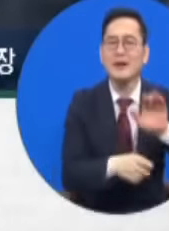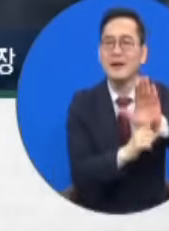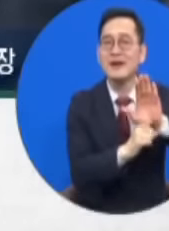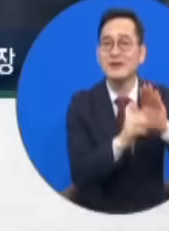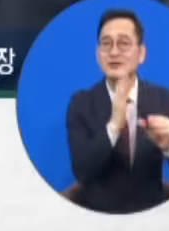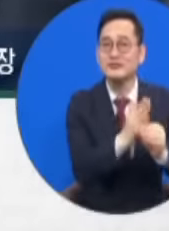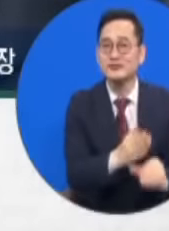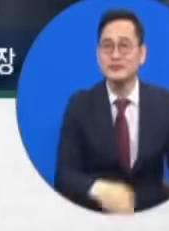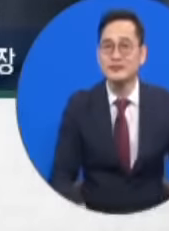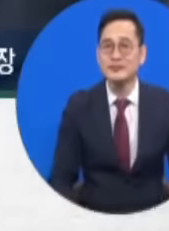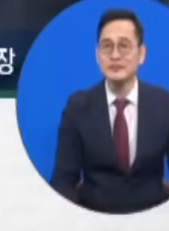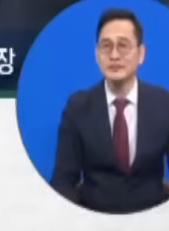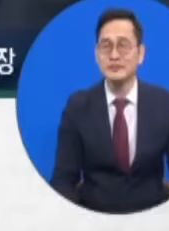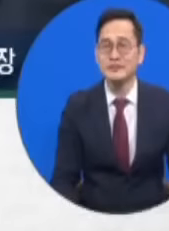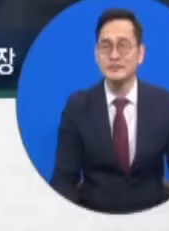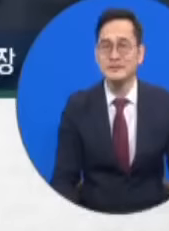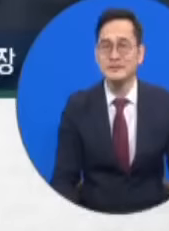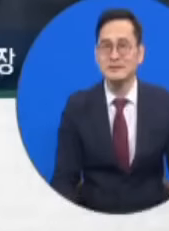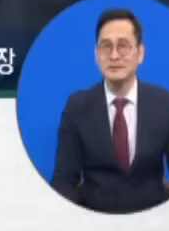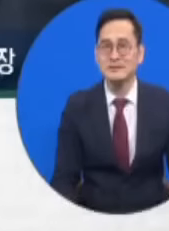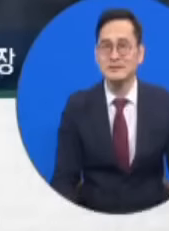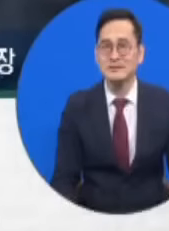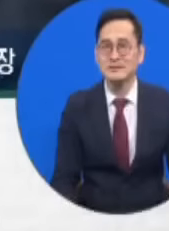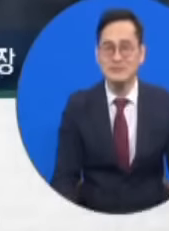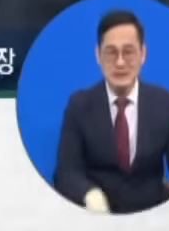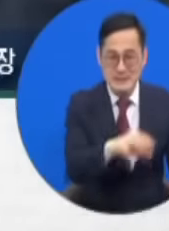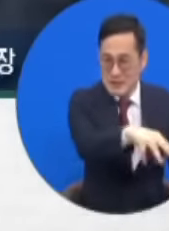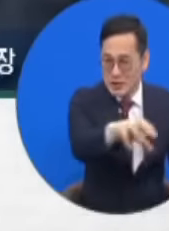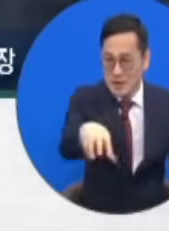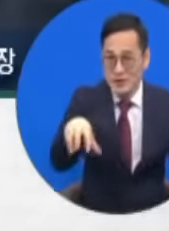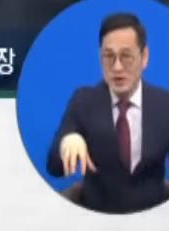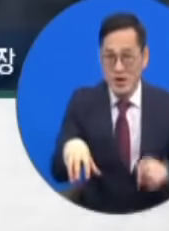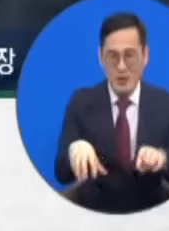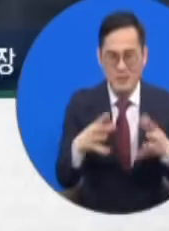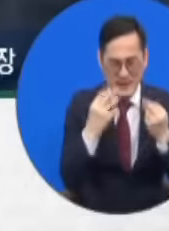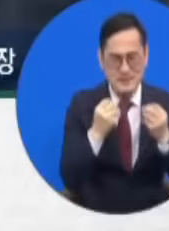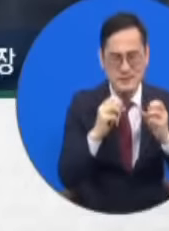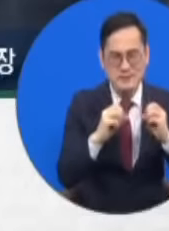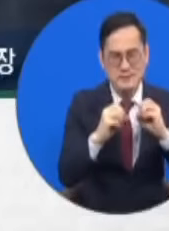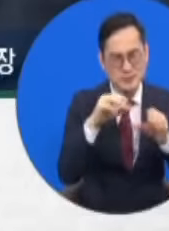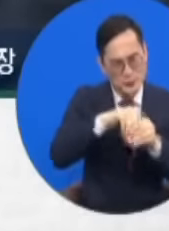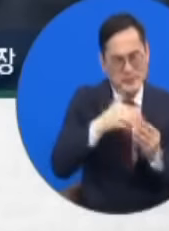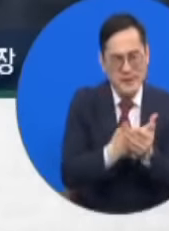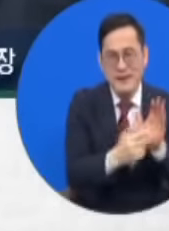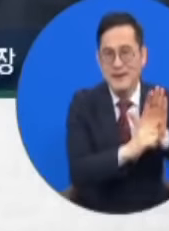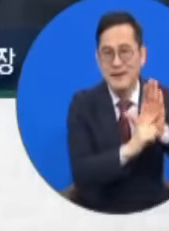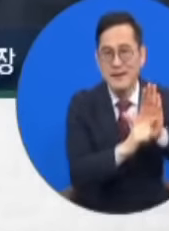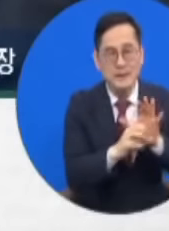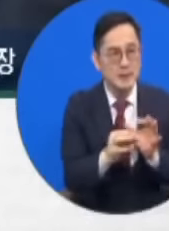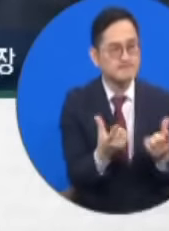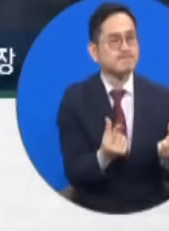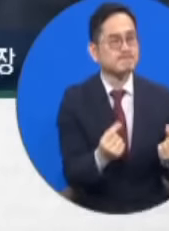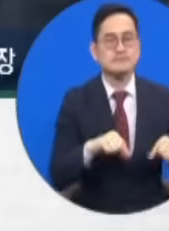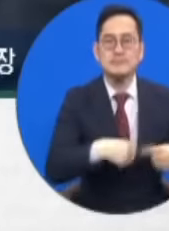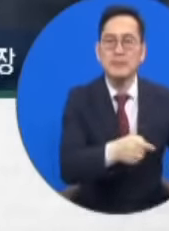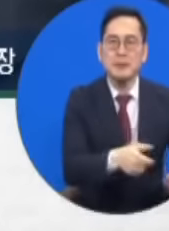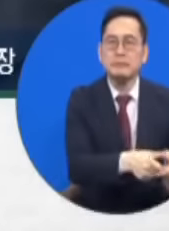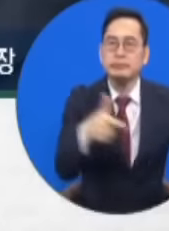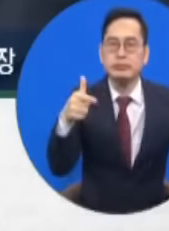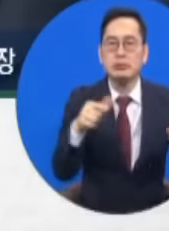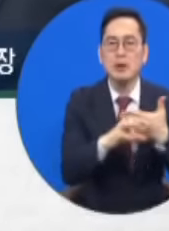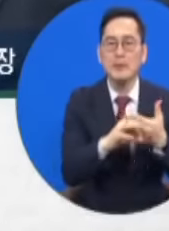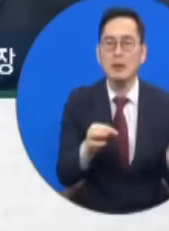거다. 예, 왜냐하면 각 지역을 특정함으로써 이게 플러스 마이너스 효과가 어떻게 나타날지도 사실은 장담할 수 없는 상황인데도 네.